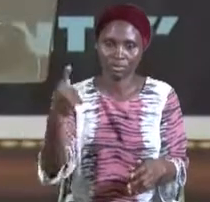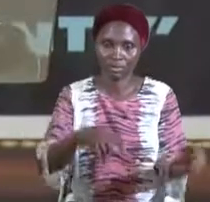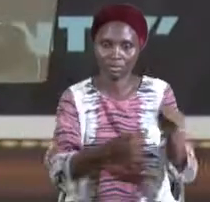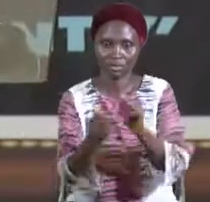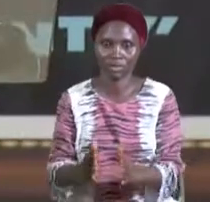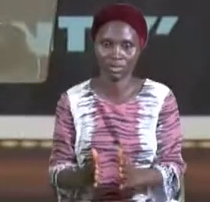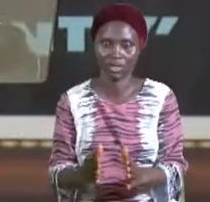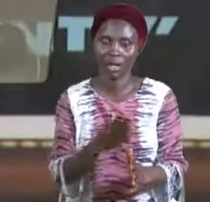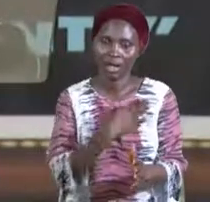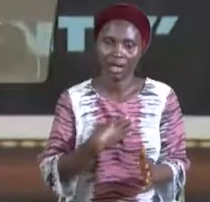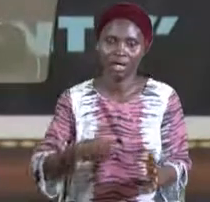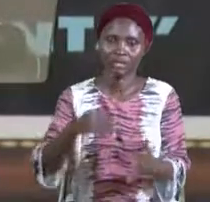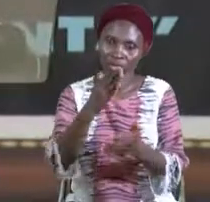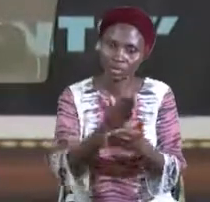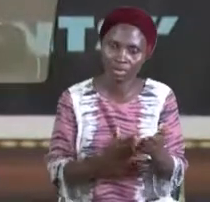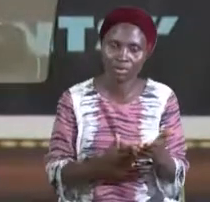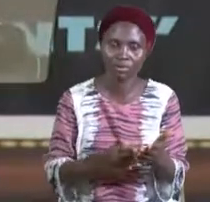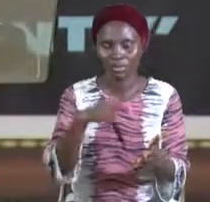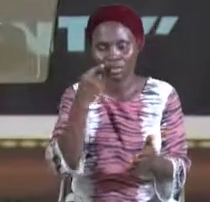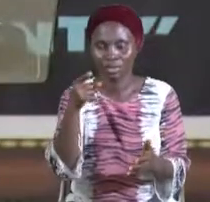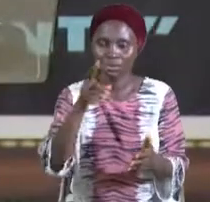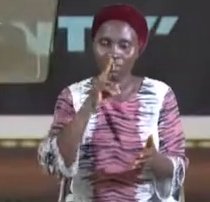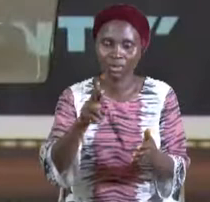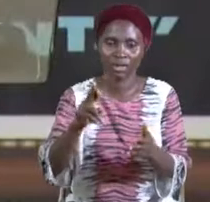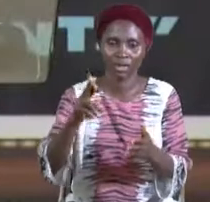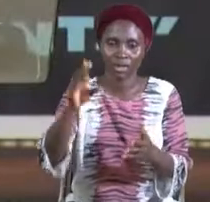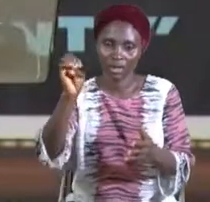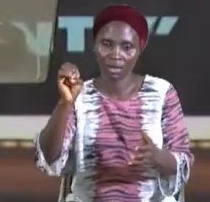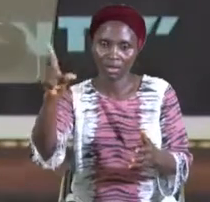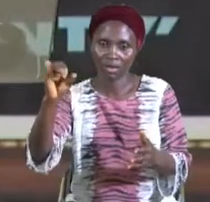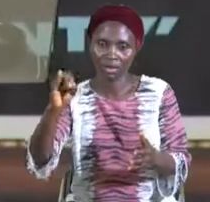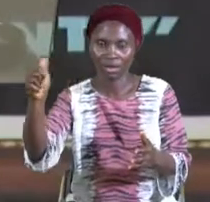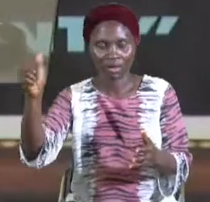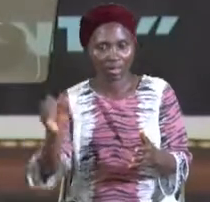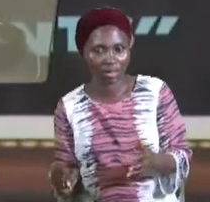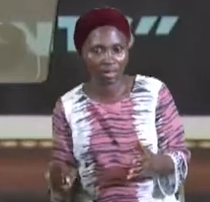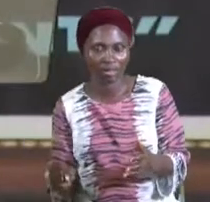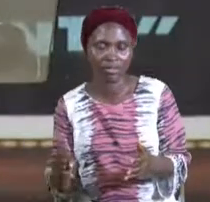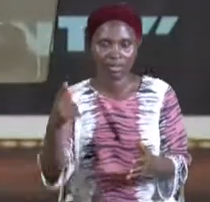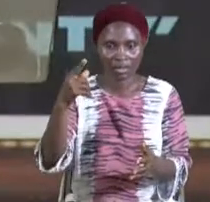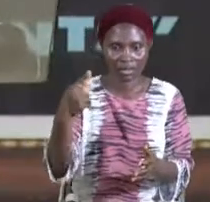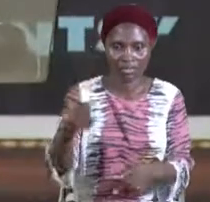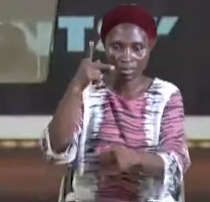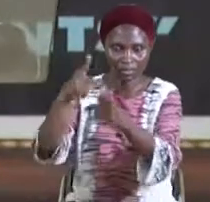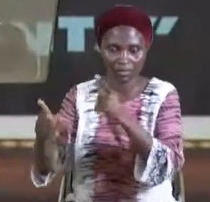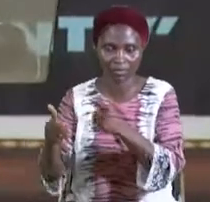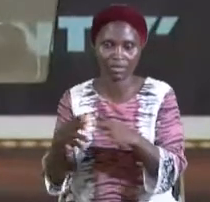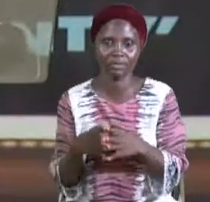prophètes. Et vous, leur demanda-t-il, que dites-vous que je suis?